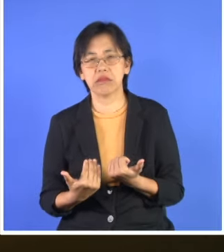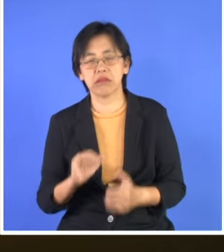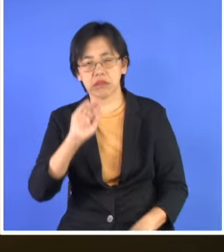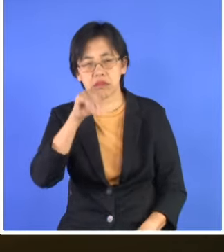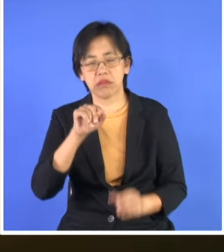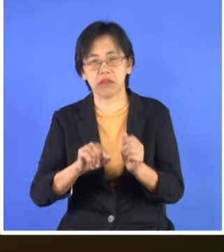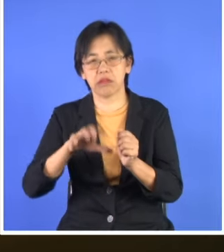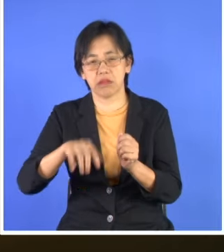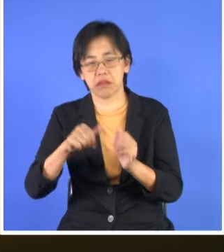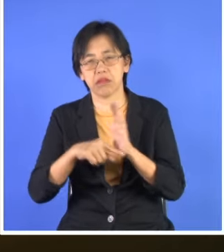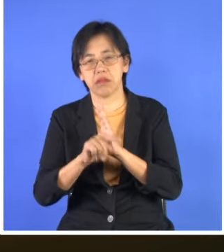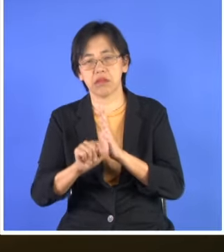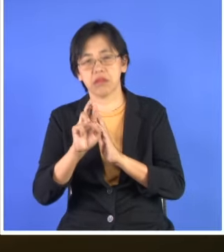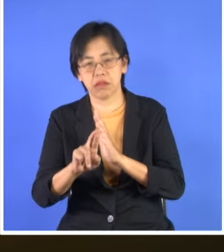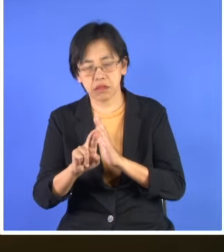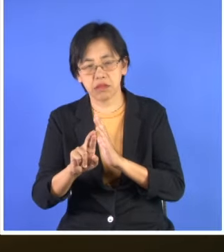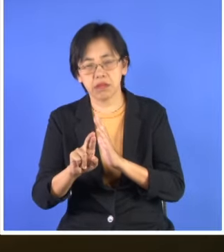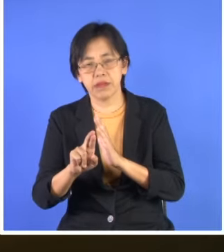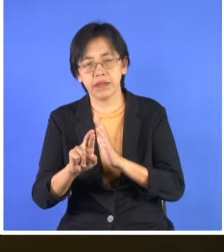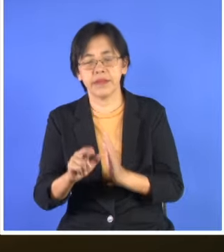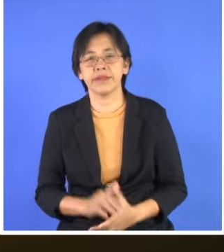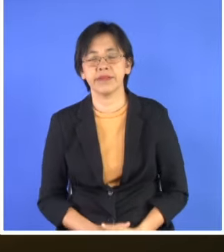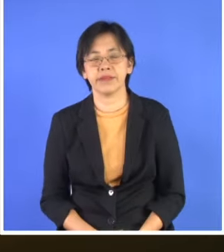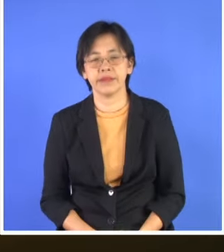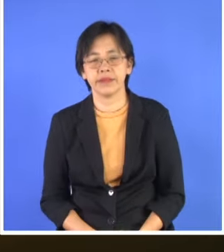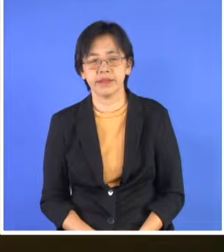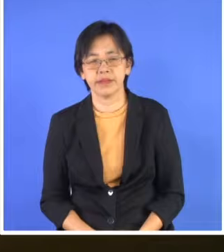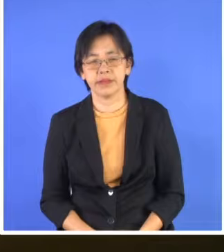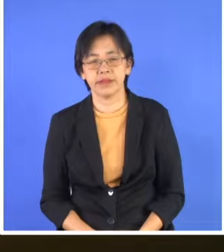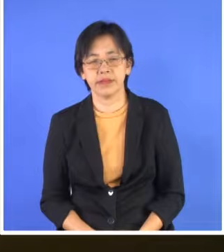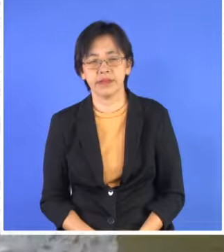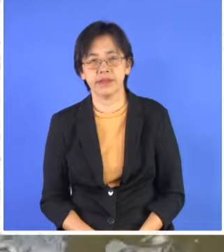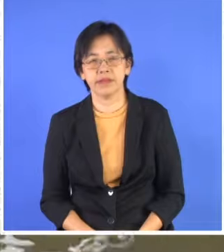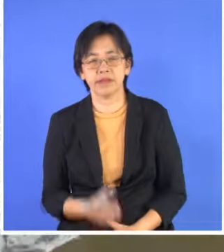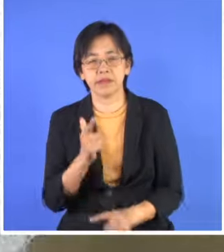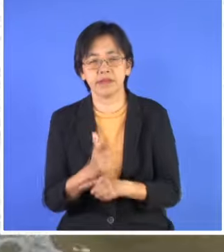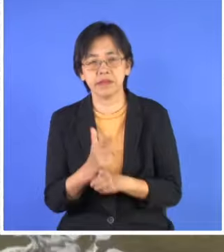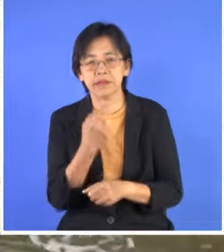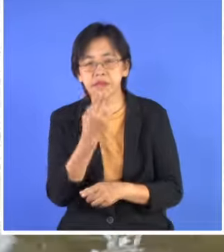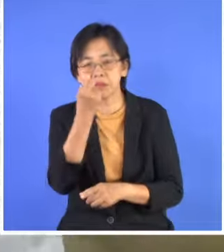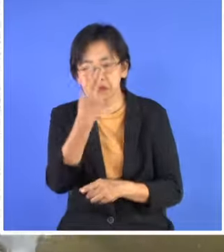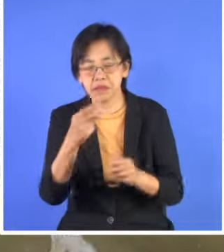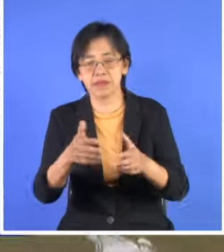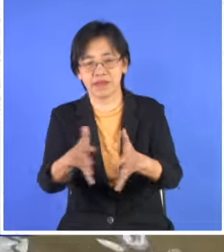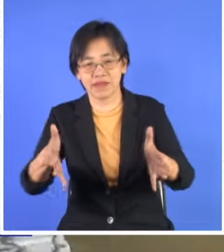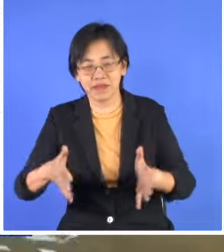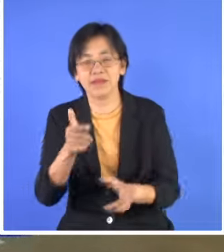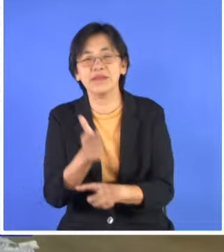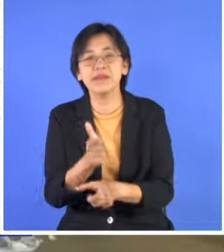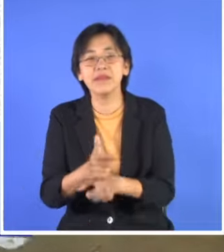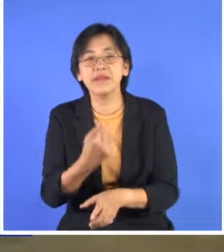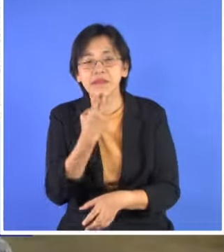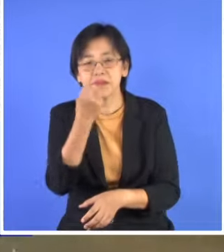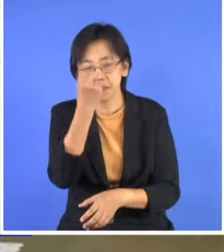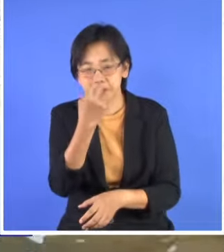เมืองตราชตำบลหนองเสม็ดเนี่ยอยู่ที่วังกระแจะนี่นะมีพื้นที่เขาเลี้ยงเลี้ยงแพะว่าอย่างงั้นเถอะเลี้ยงแพะนะครับ